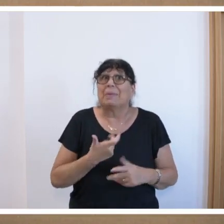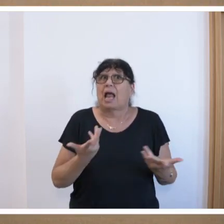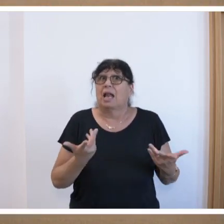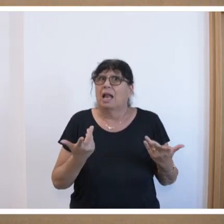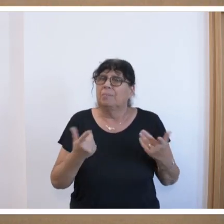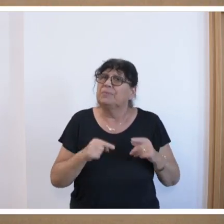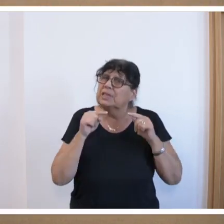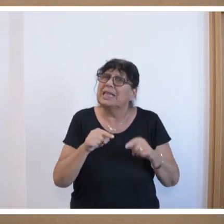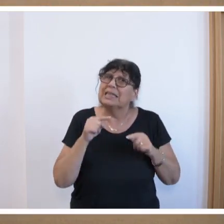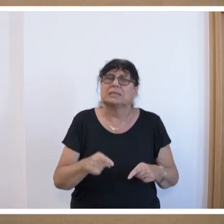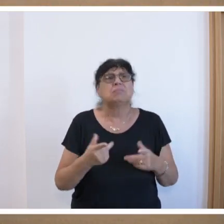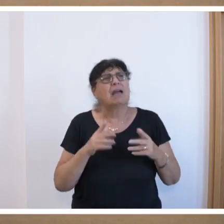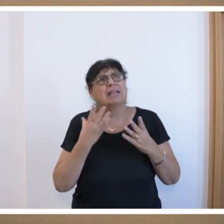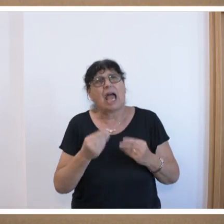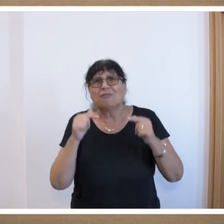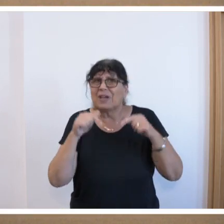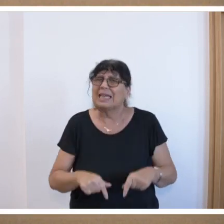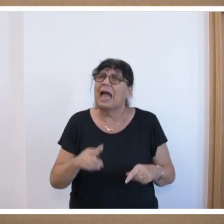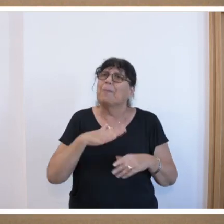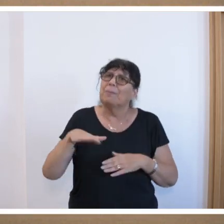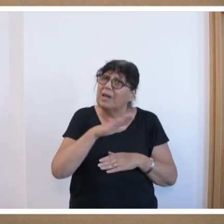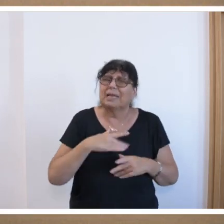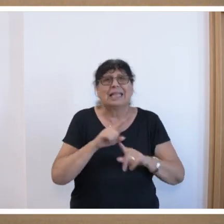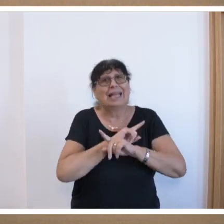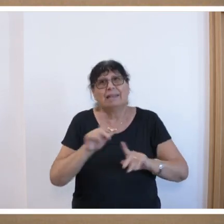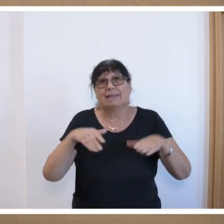Methoden darf es in unserem Land nicht geben.